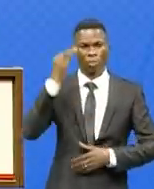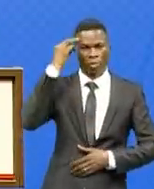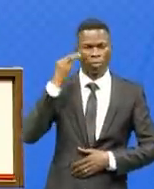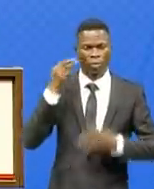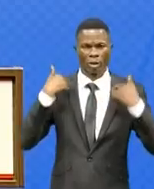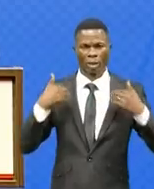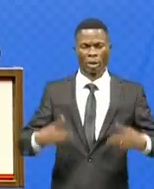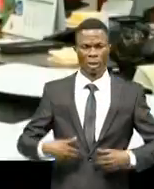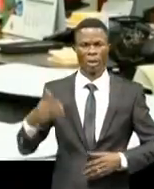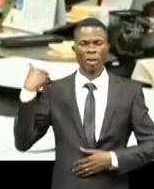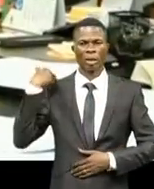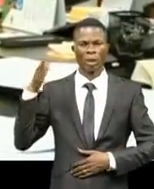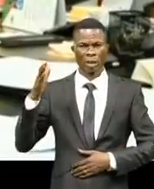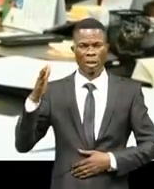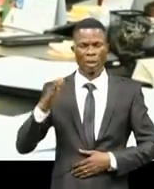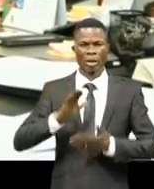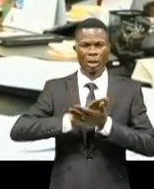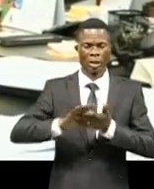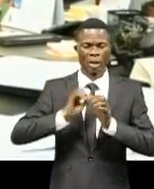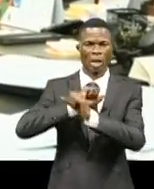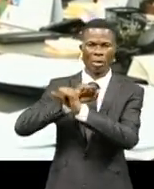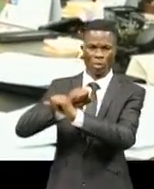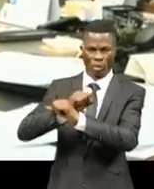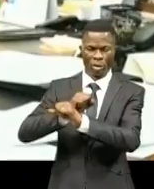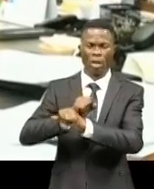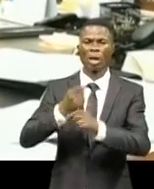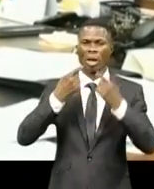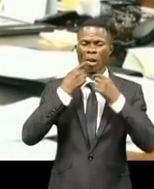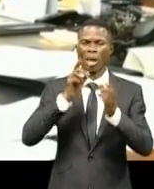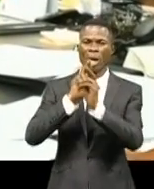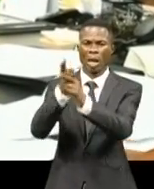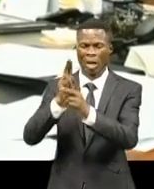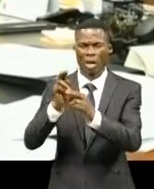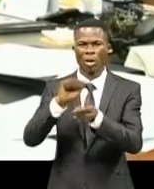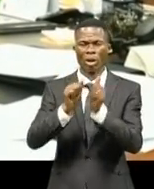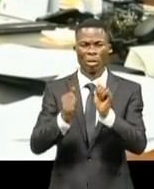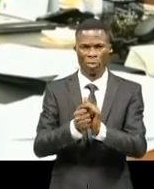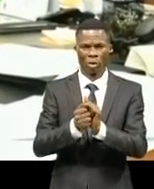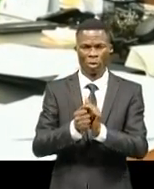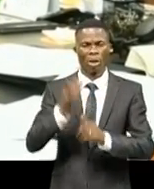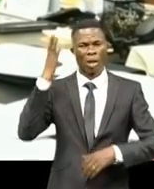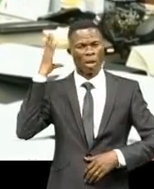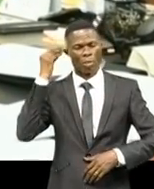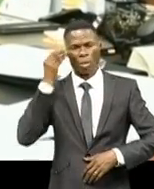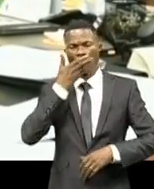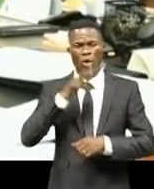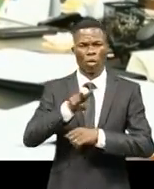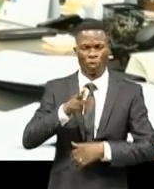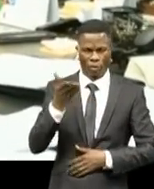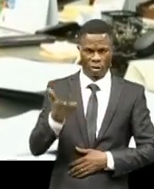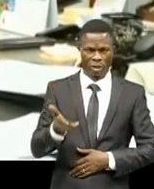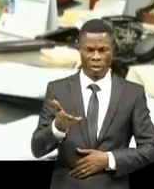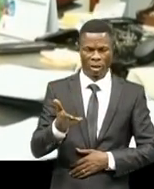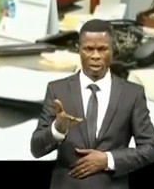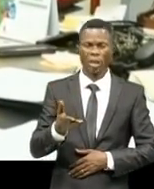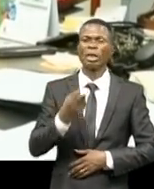de la Santé publique, Hygiène et Prévention, a dressé l'état de l'évolution de la situation de la pandémie à COVID-19.